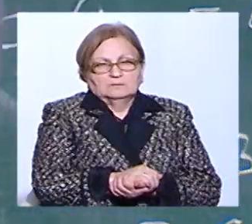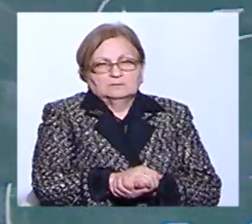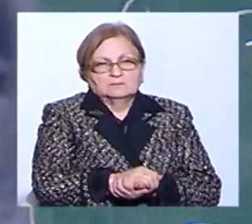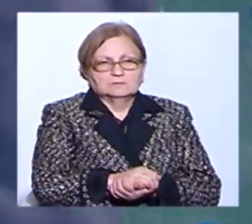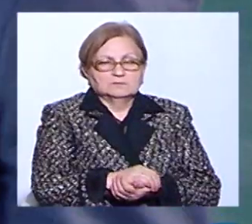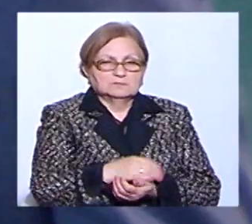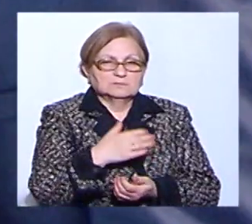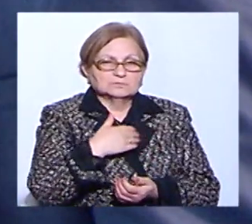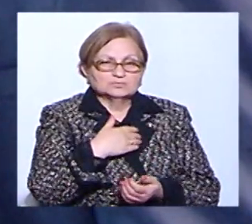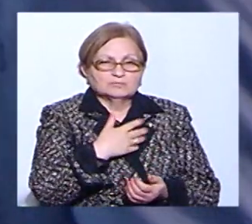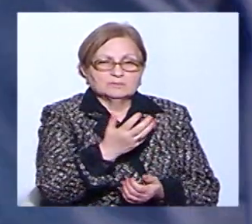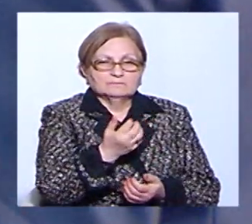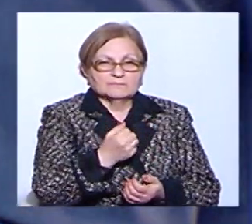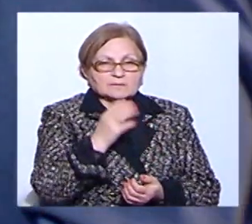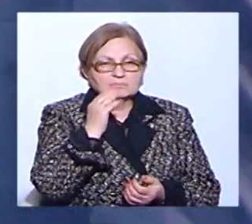რომელსაც ჩვენ ვიღებთ, როდესაც